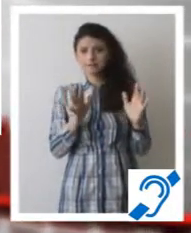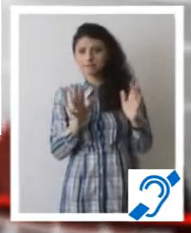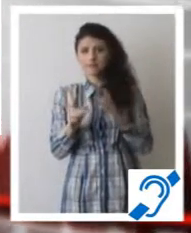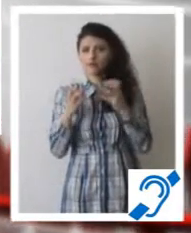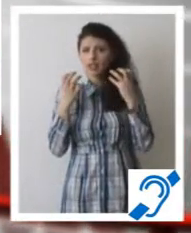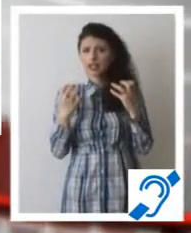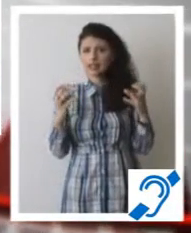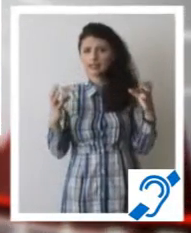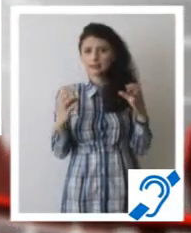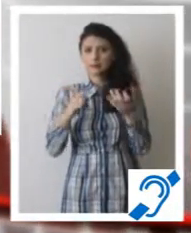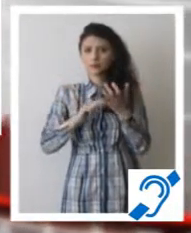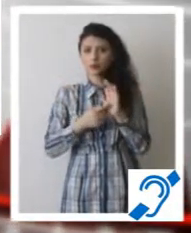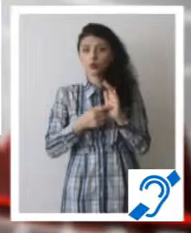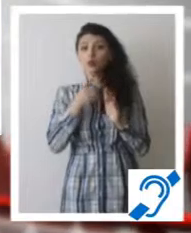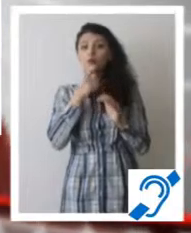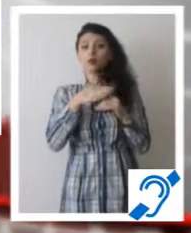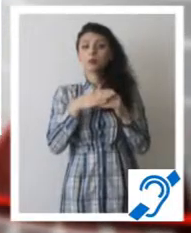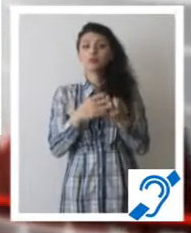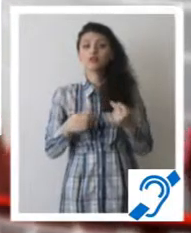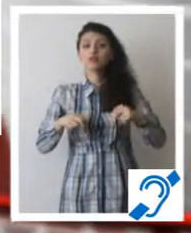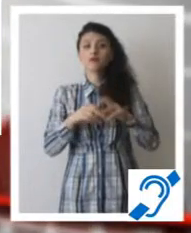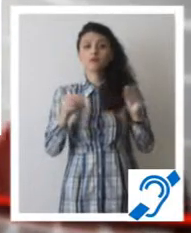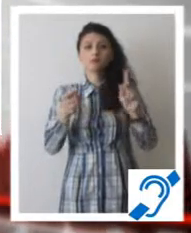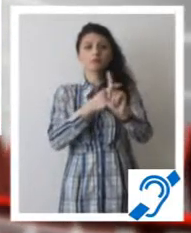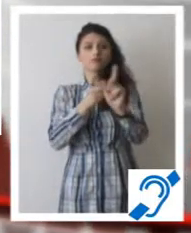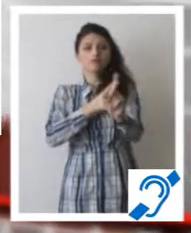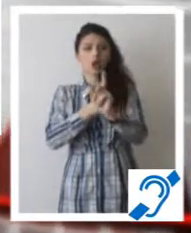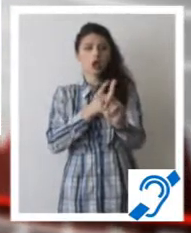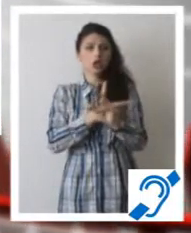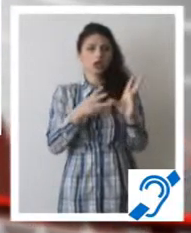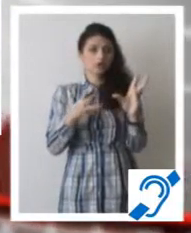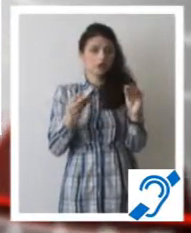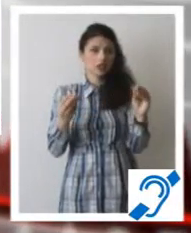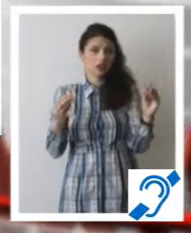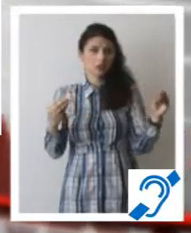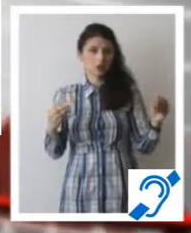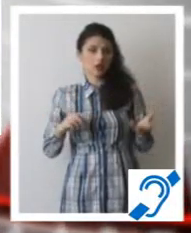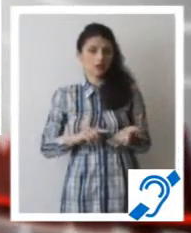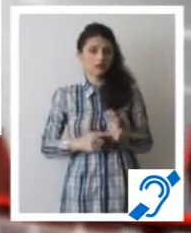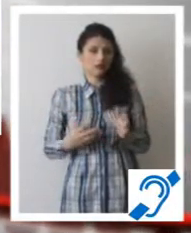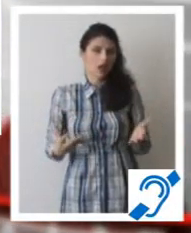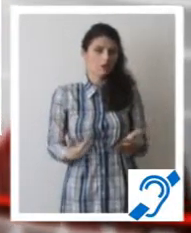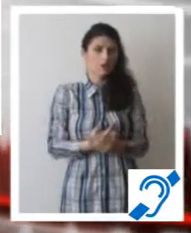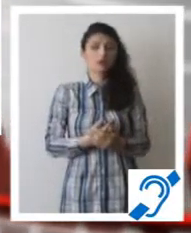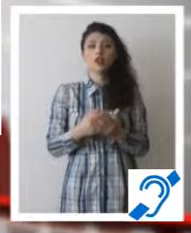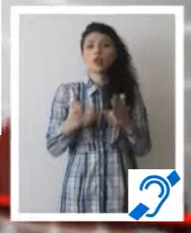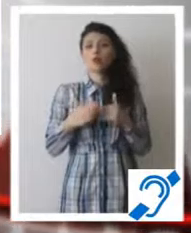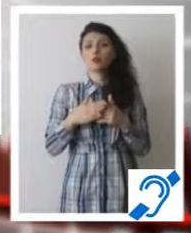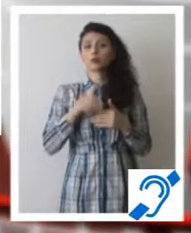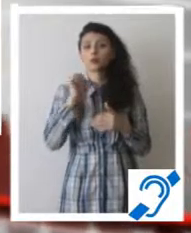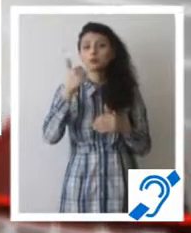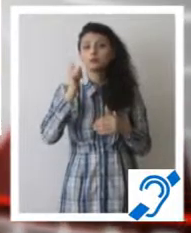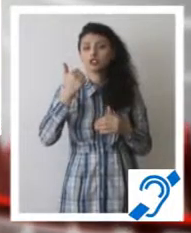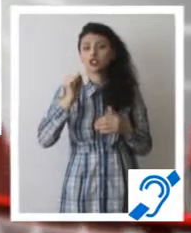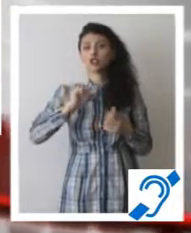fost strâns scorul, unde pe final, în a doua repriză, ne-am detașat la aproape la 11